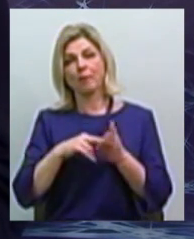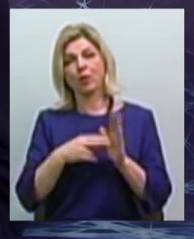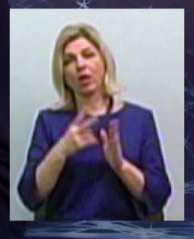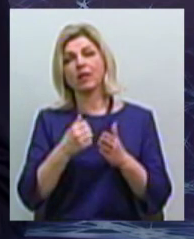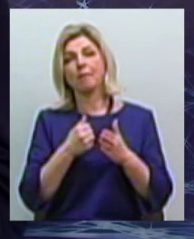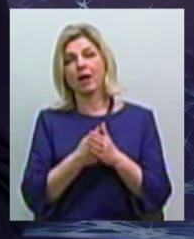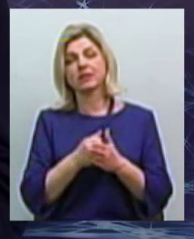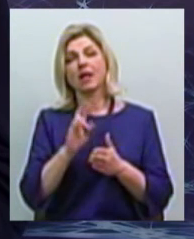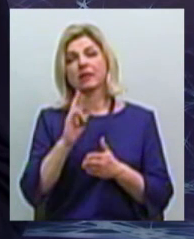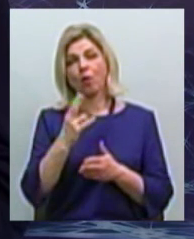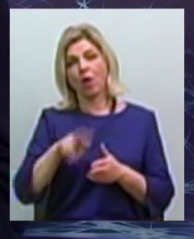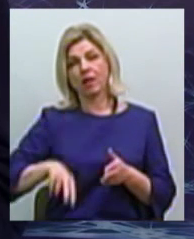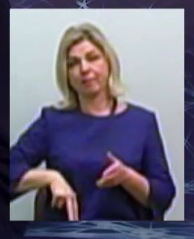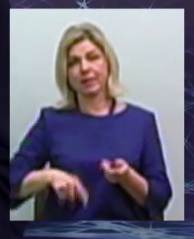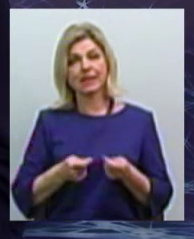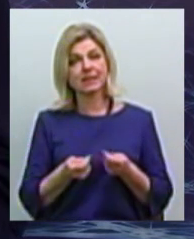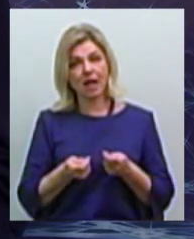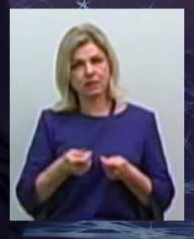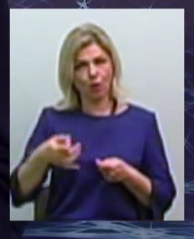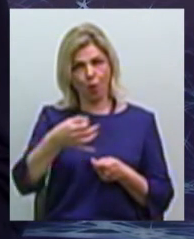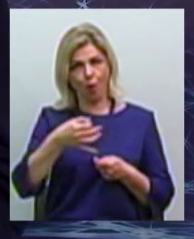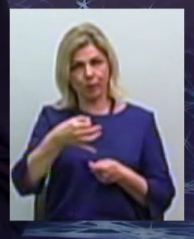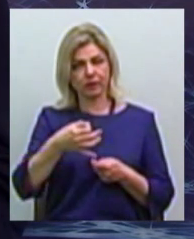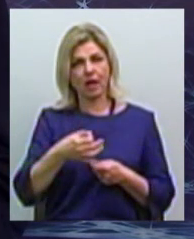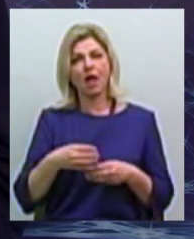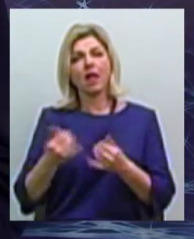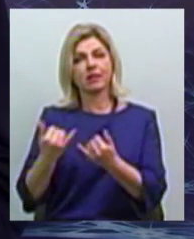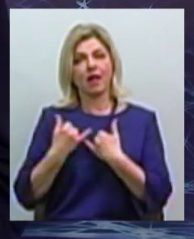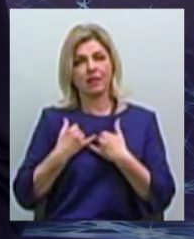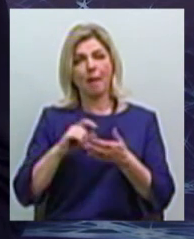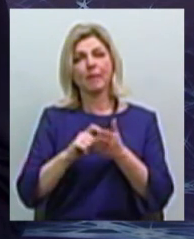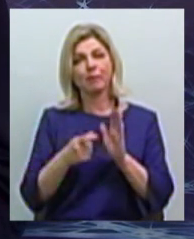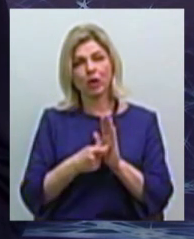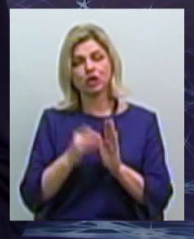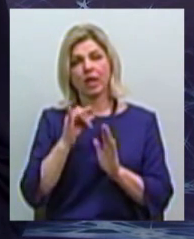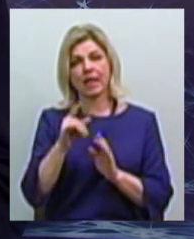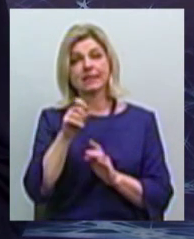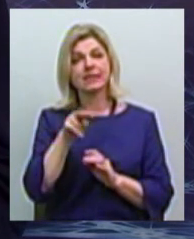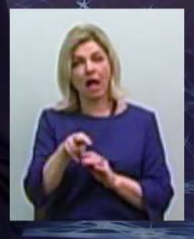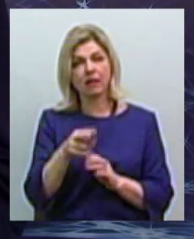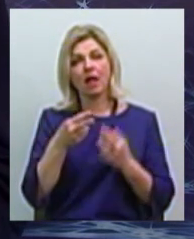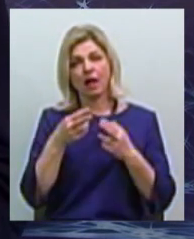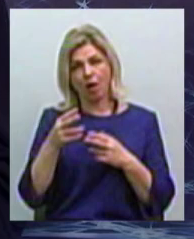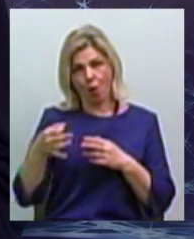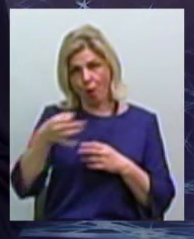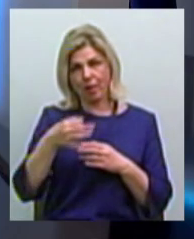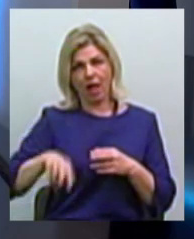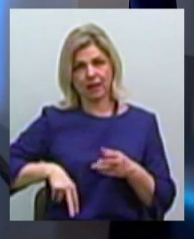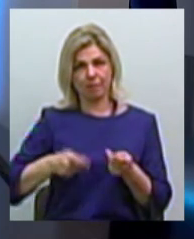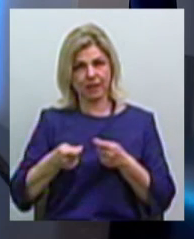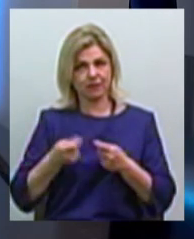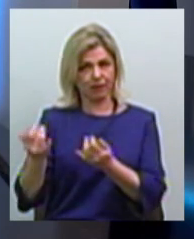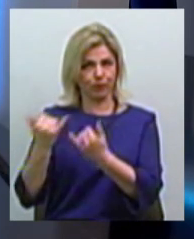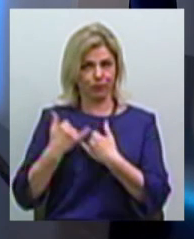базі Миколаївської облдержадміністрації, тобто надання приміщень та конференц-залів саме облдержадміністрації. І